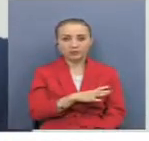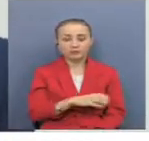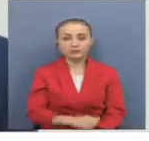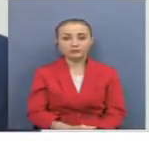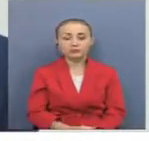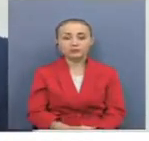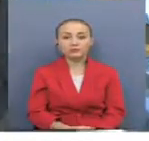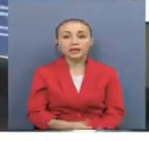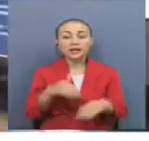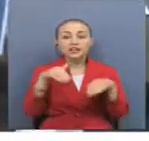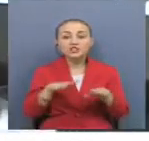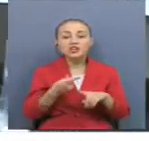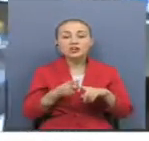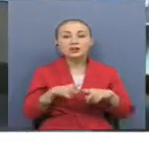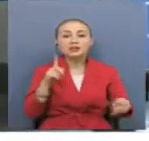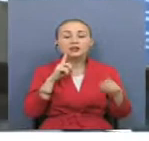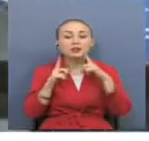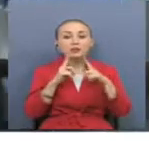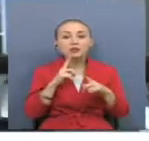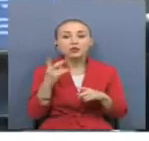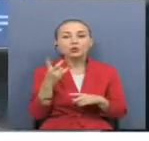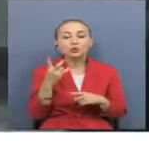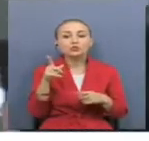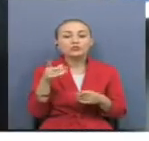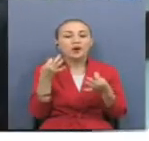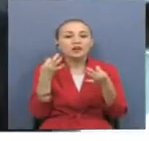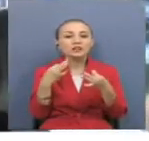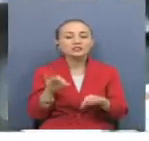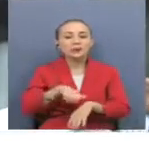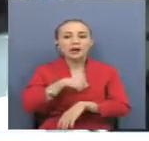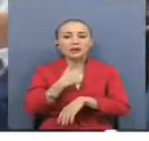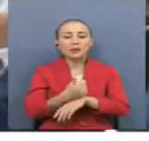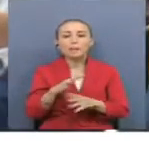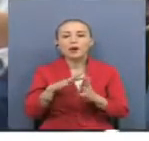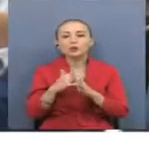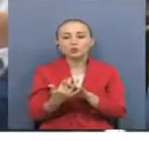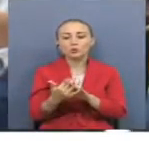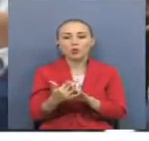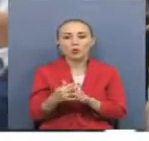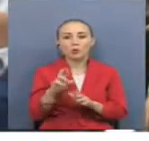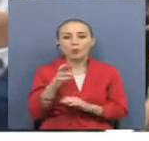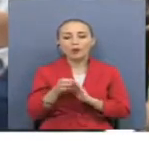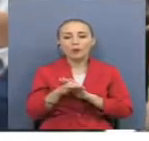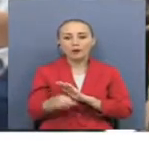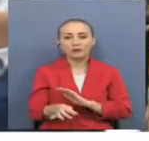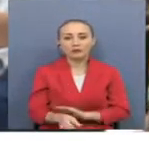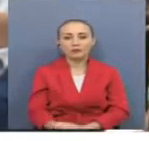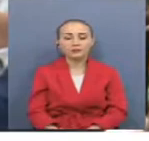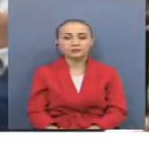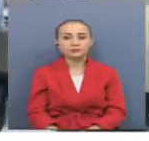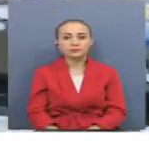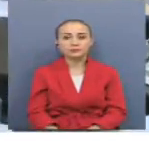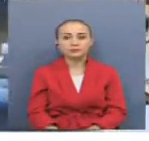хатшысының тексеруі бойынша лауазымды тұлға Қазақстан Республикасының мемлекеттік қызмет істерінің заңға қайшы келетін құқық бұзушылығын жасаған.